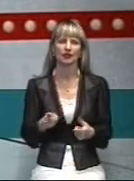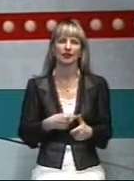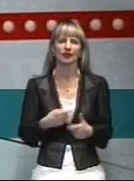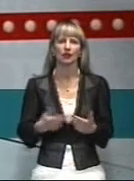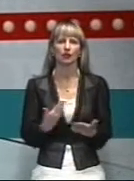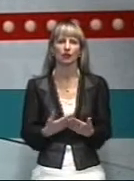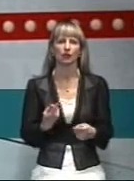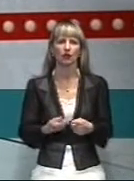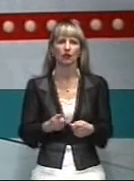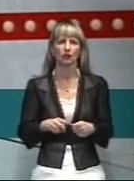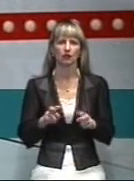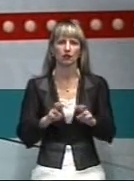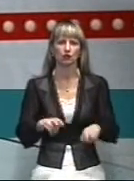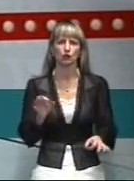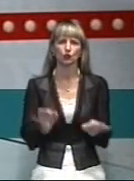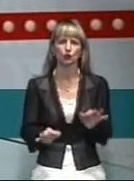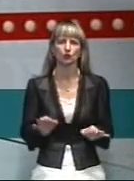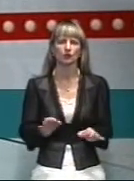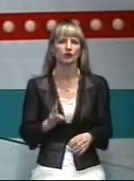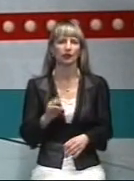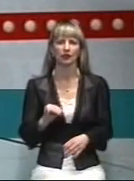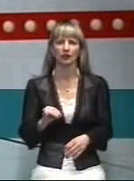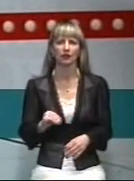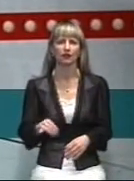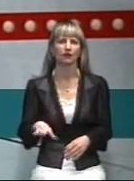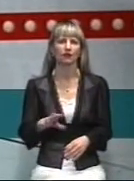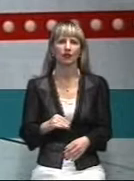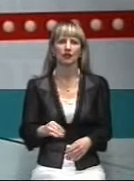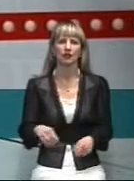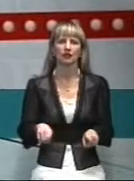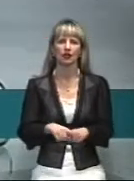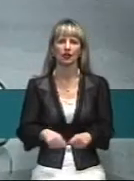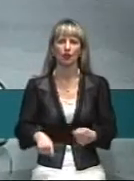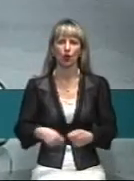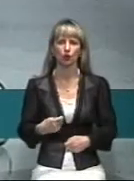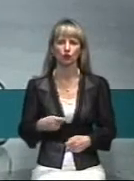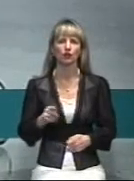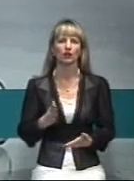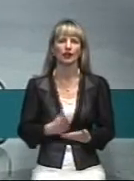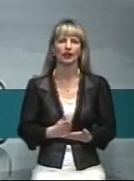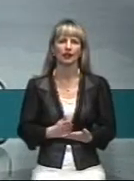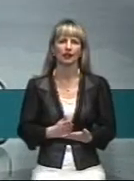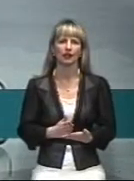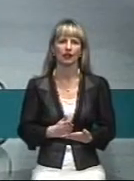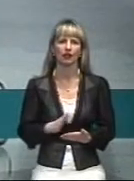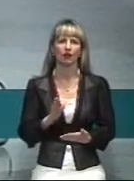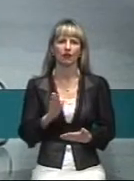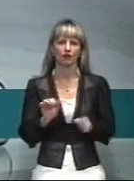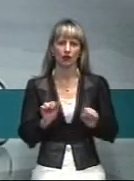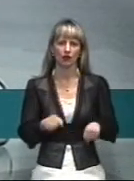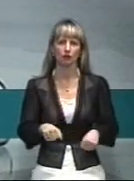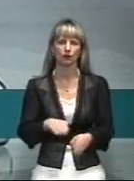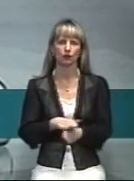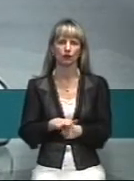це розбирається вже далі суд? Ні. Всі такі порушення, вони є в компетенції Національної поліції.